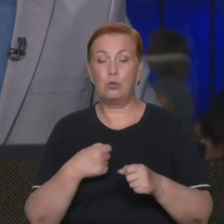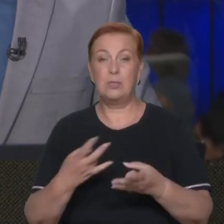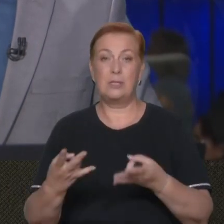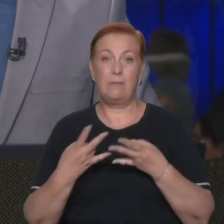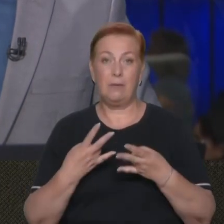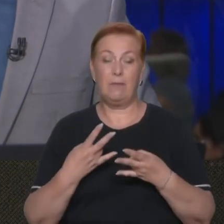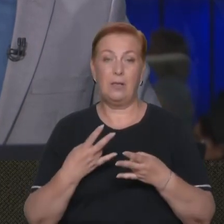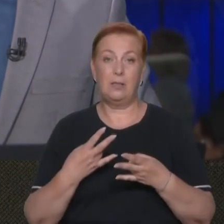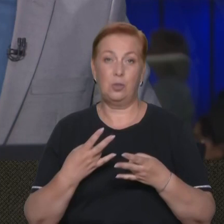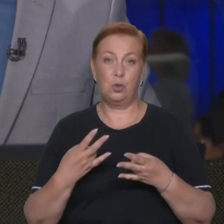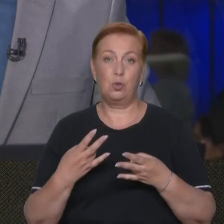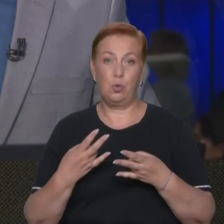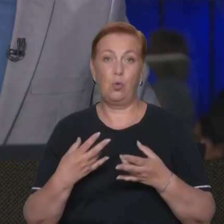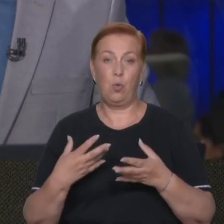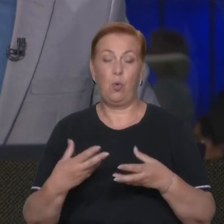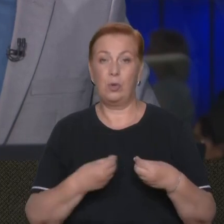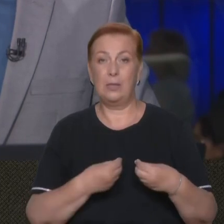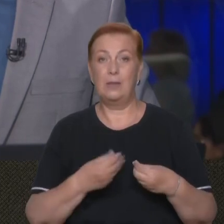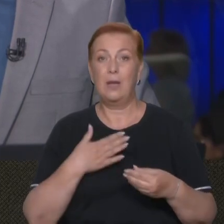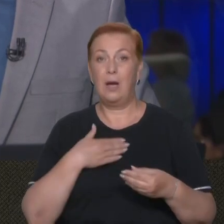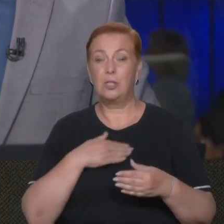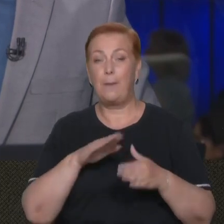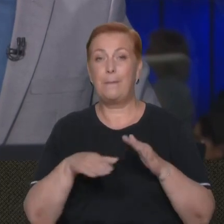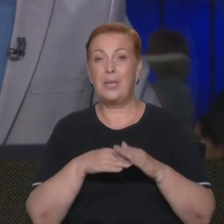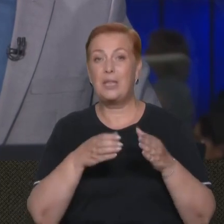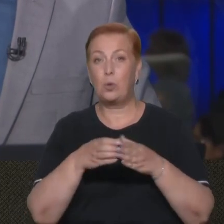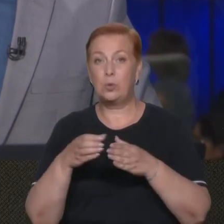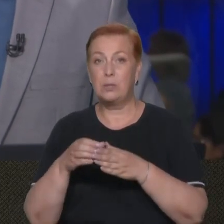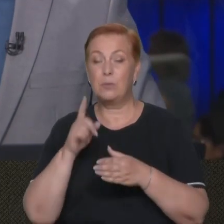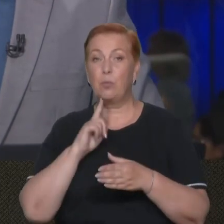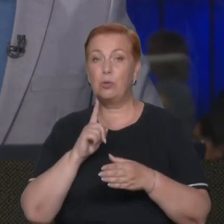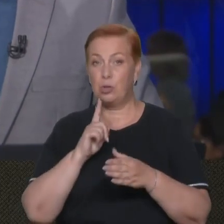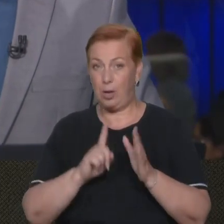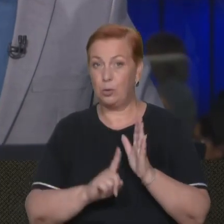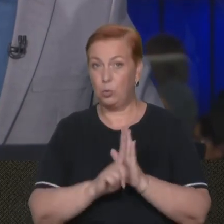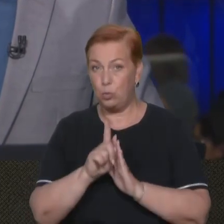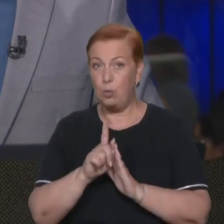нашим підрозділам. Тому спочатку нищимо їх, потім йдемо самі.